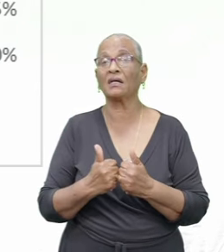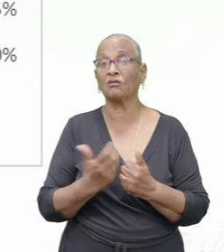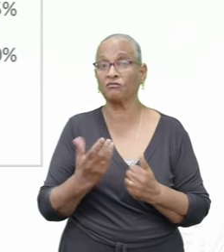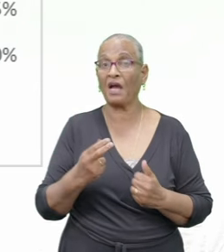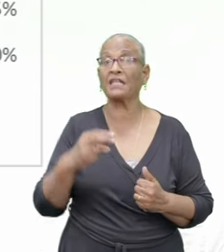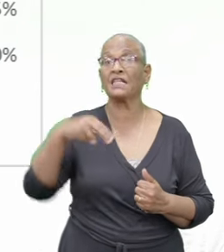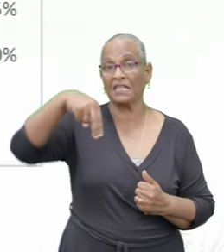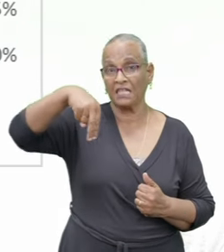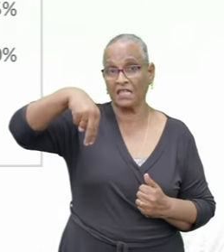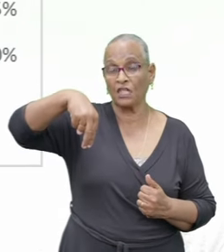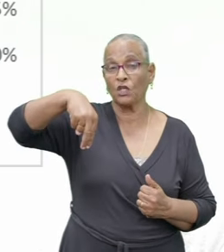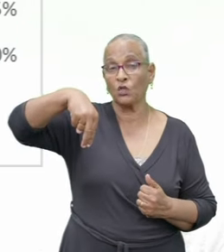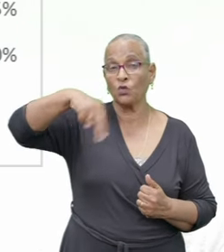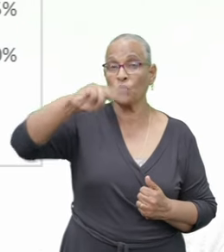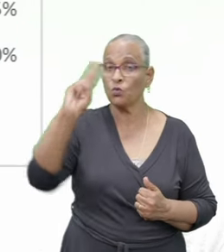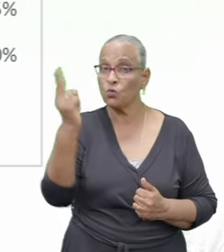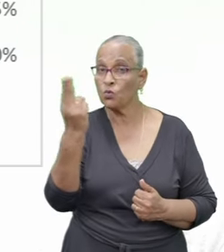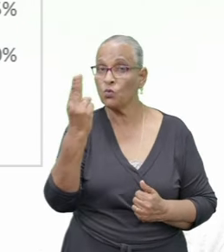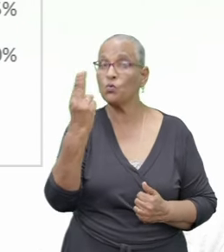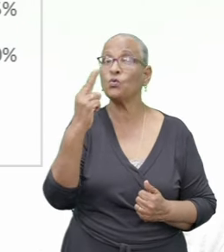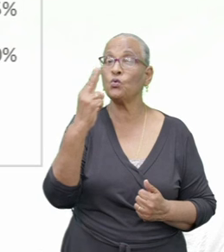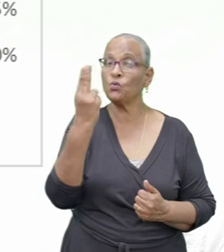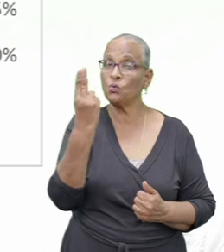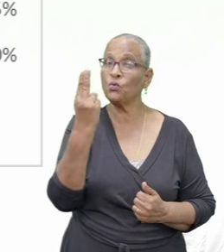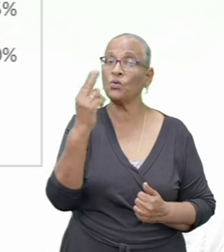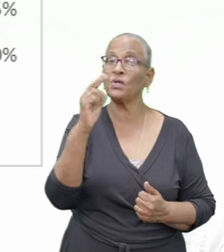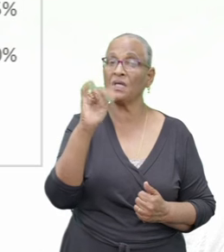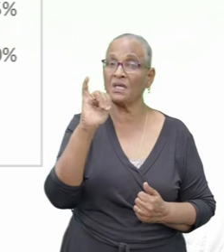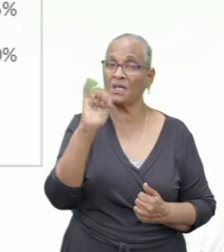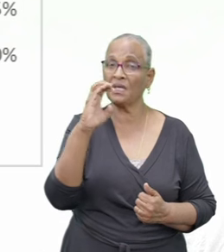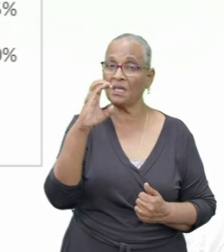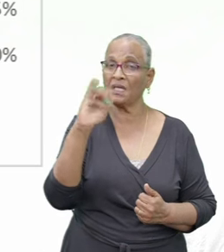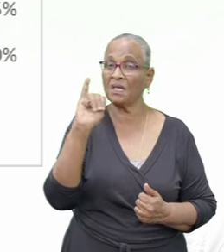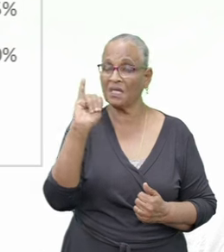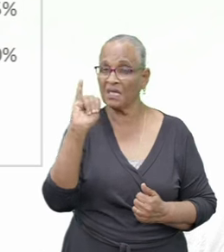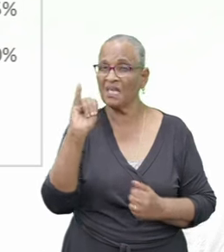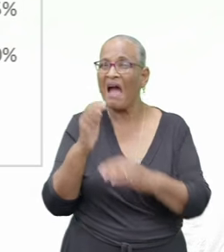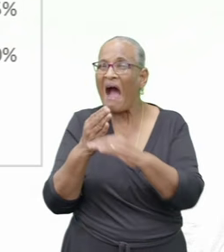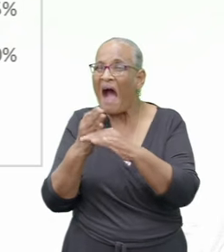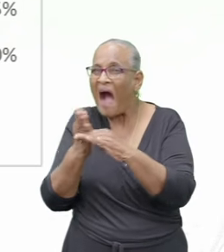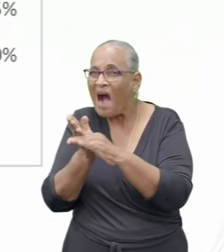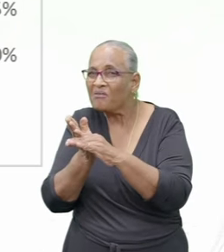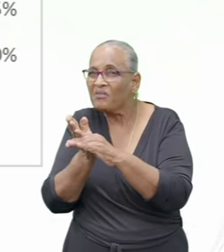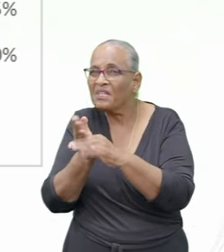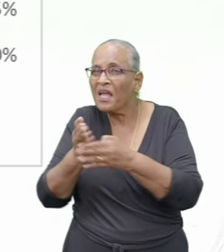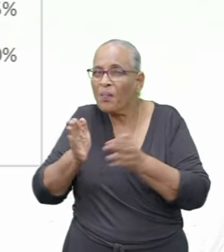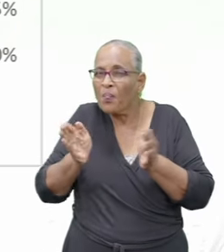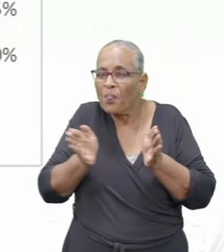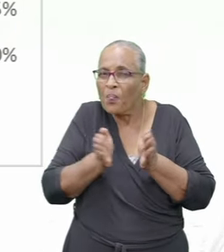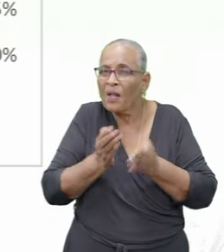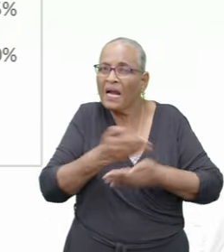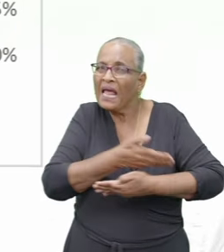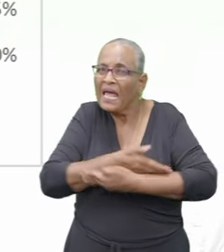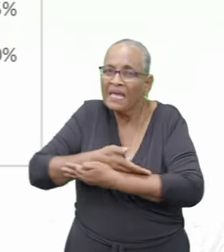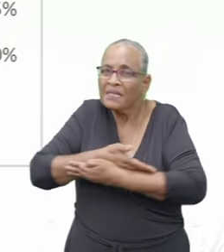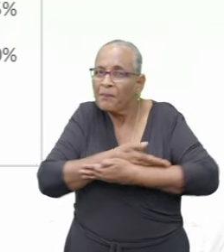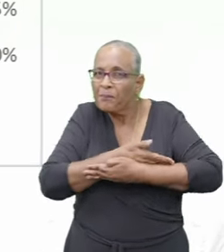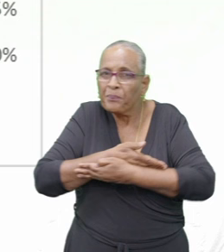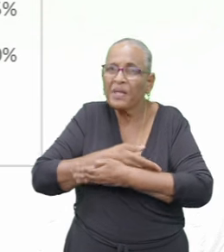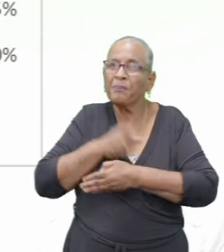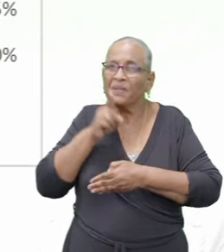groot waren, u kent die discussie nog, dat er eigenlijk een vrij stabiele trend is wat betreft